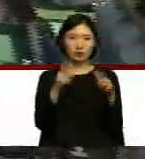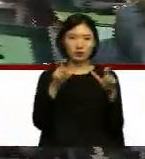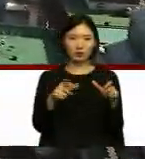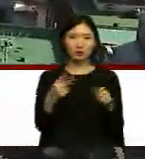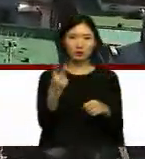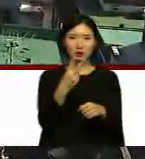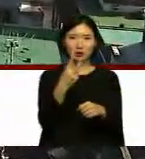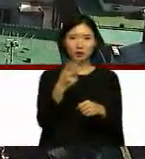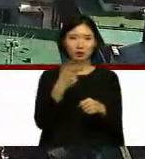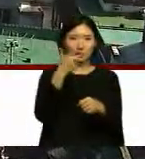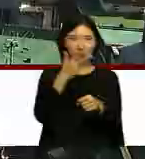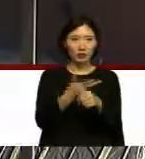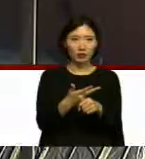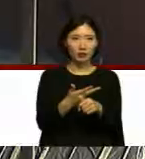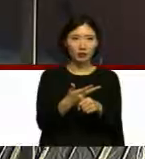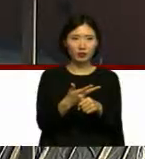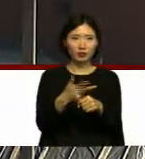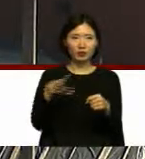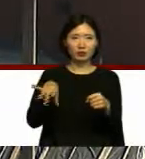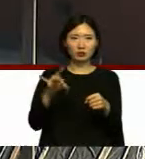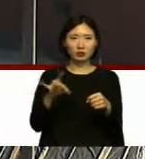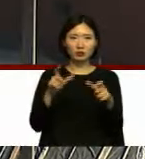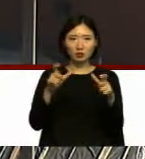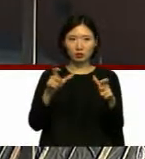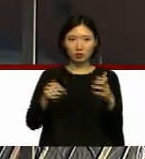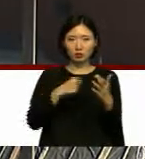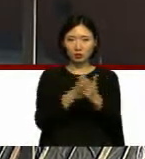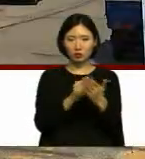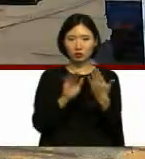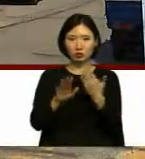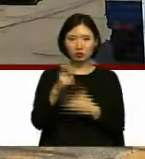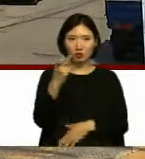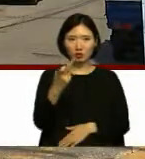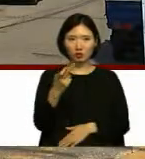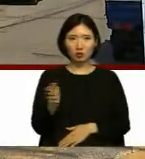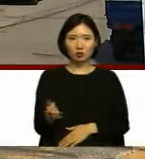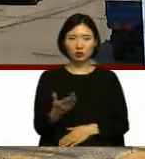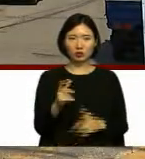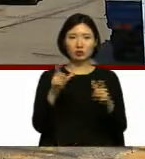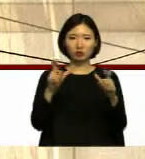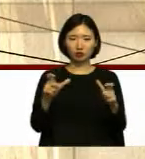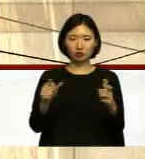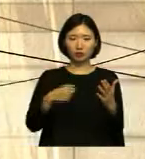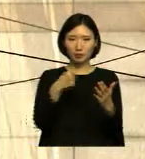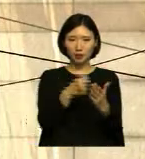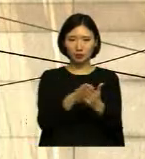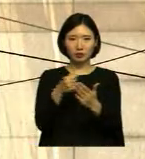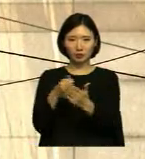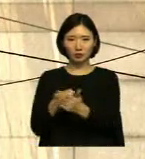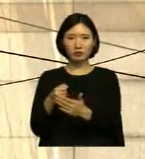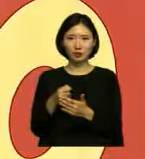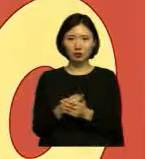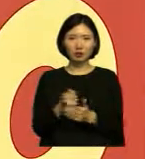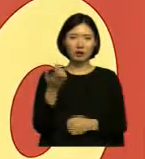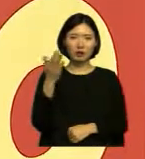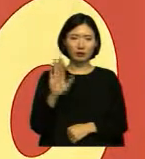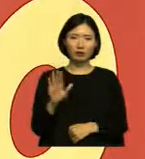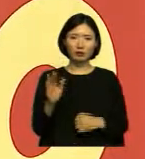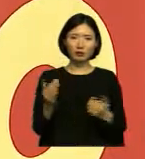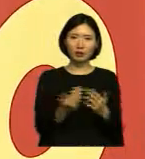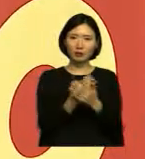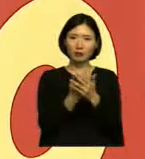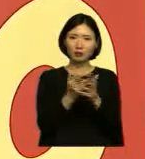지난 2007년 6월 최초로 지구 지정이 된 이후 12개 촉진구역이 결정됐습니다. 하지만